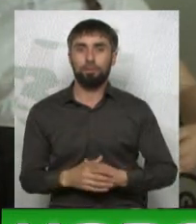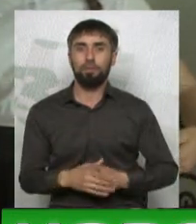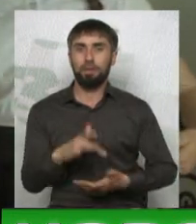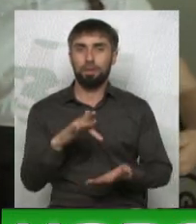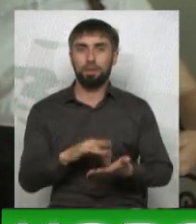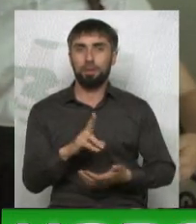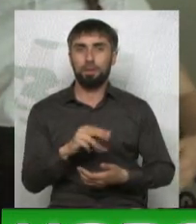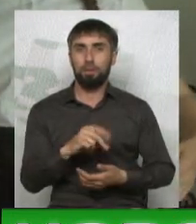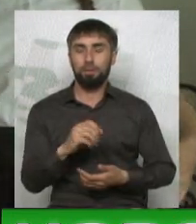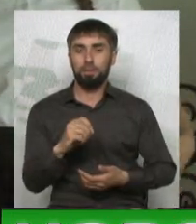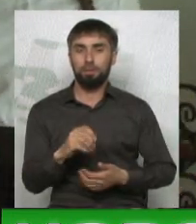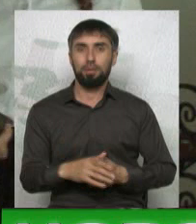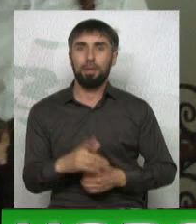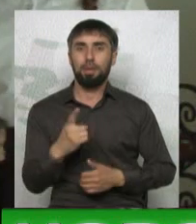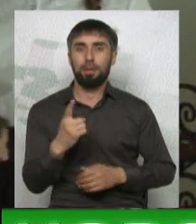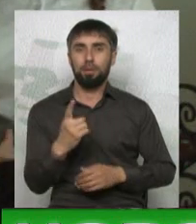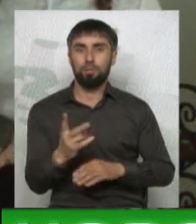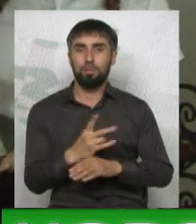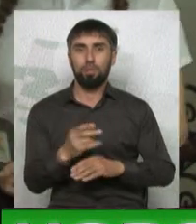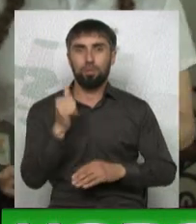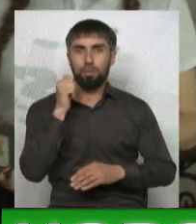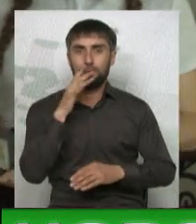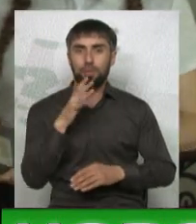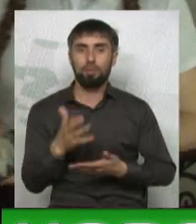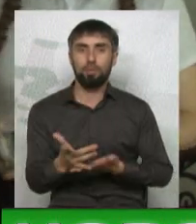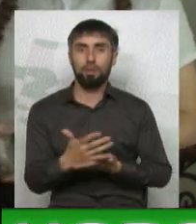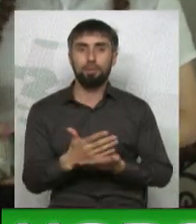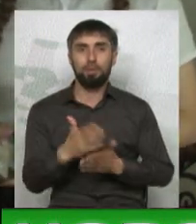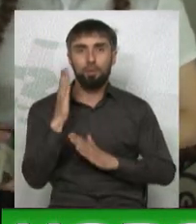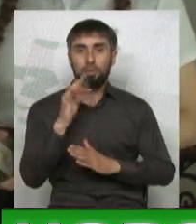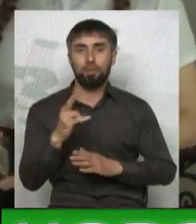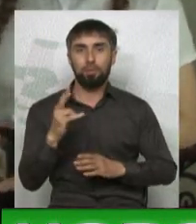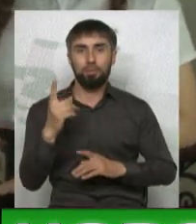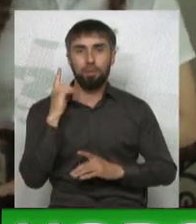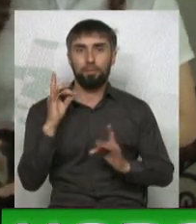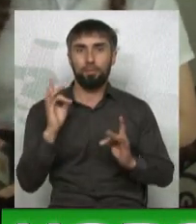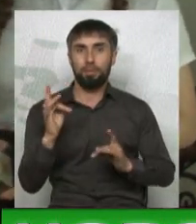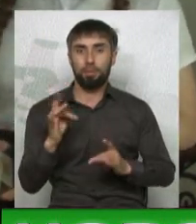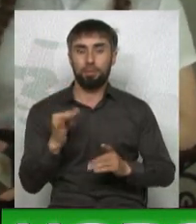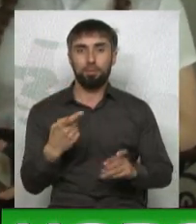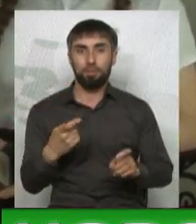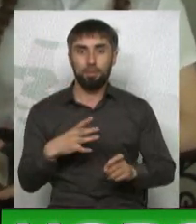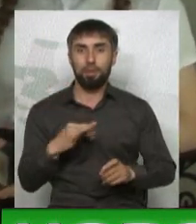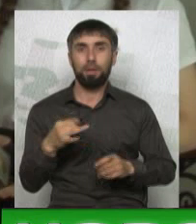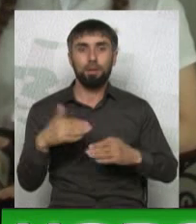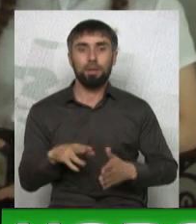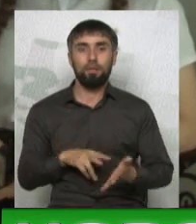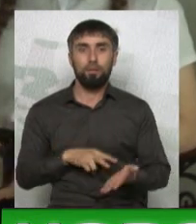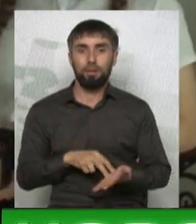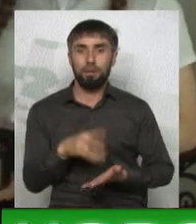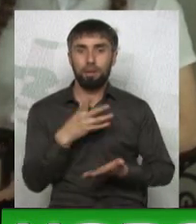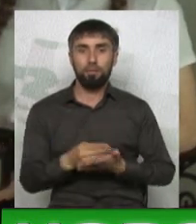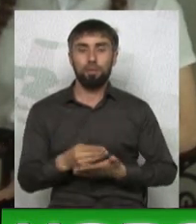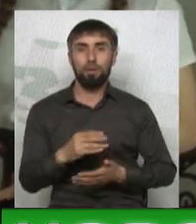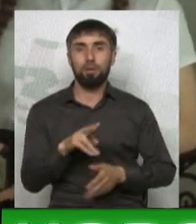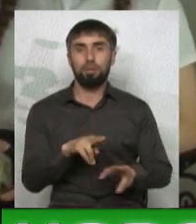центре Камази. Однажды ночью, когда он собирался спать, он услышал выстрелы и после этого решил выбежать со своим